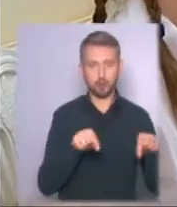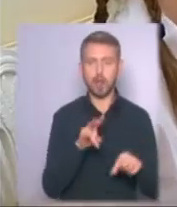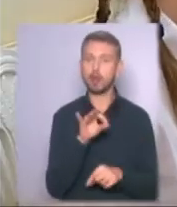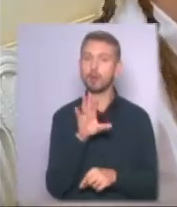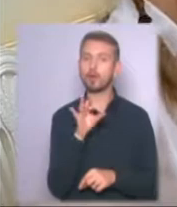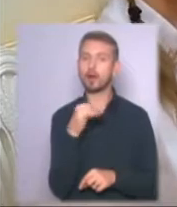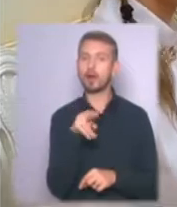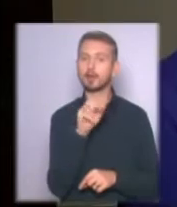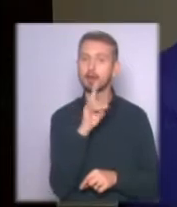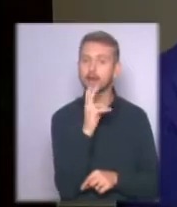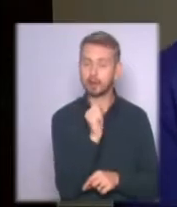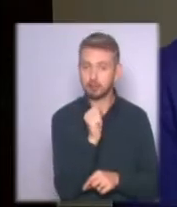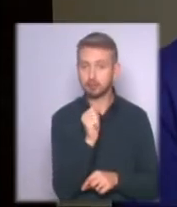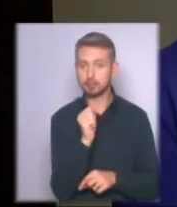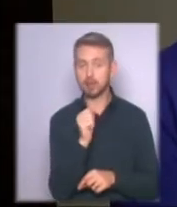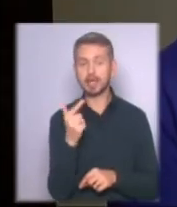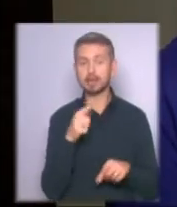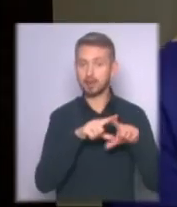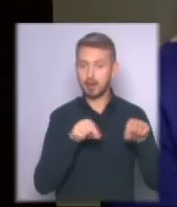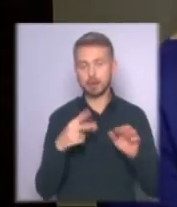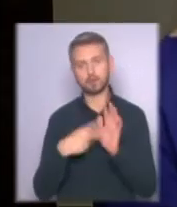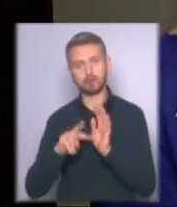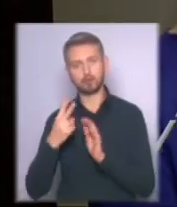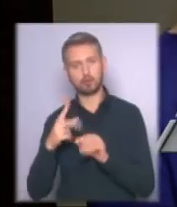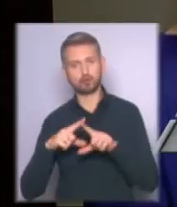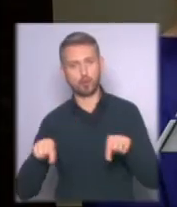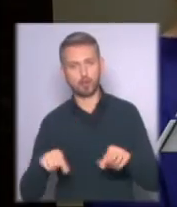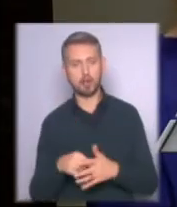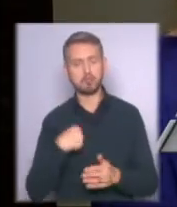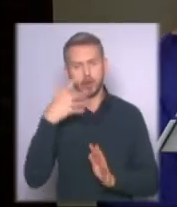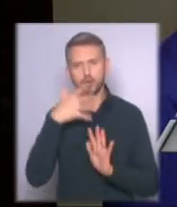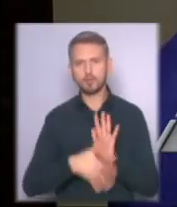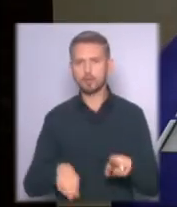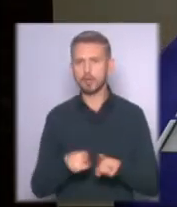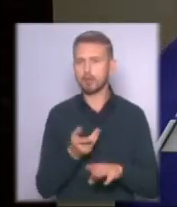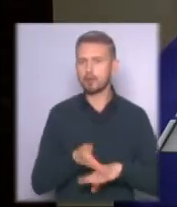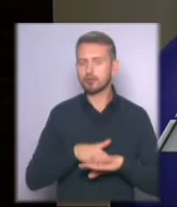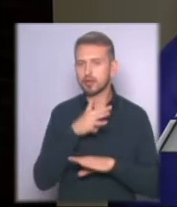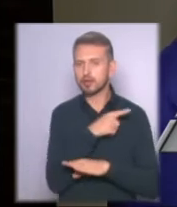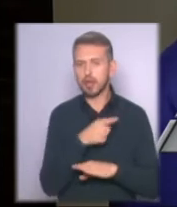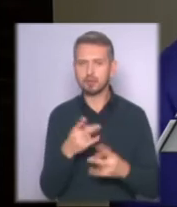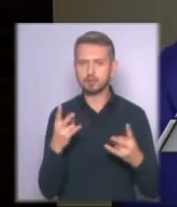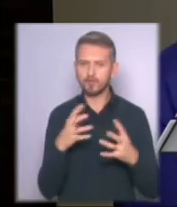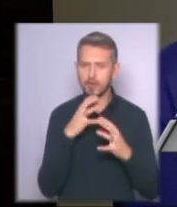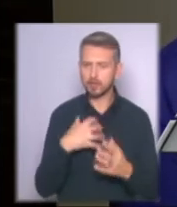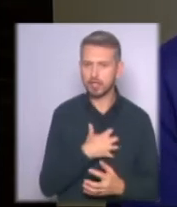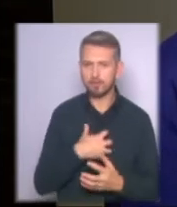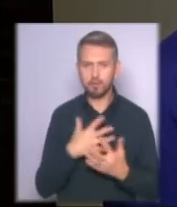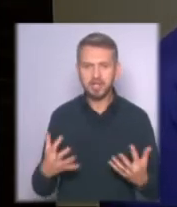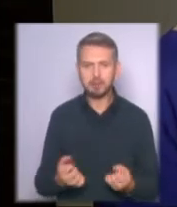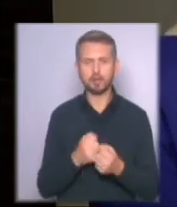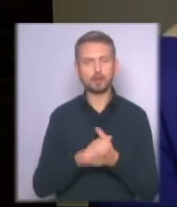82-ї школи. Ми розуміємо, наскільки важливо сьогодні у такий непростий час підтримувати дружні стосунки, заводити нових друзів,